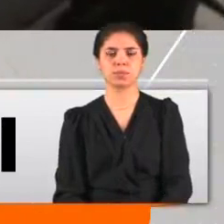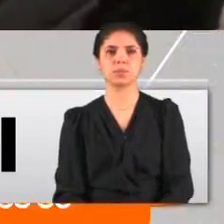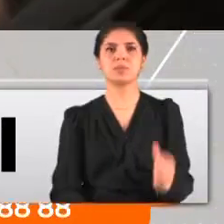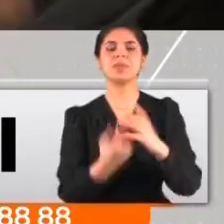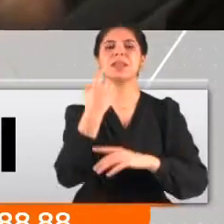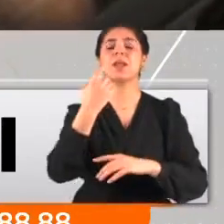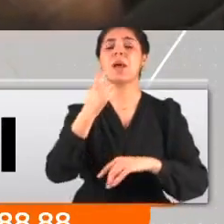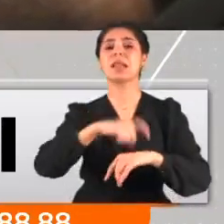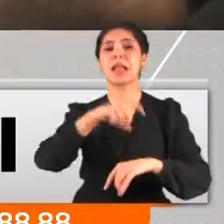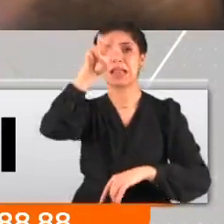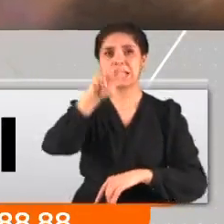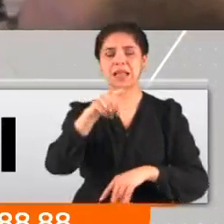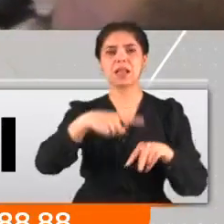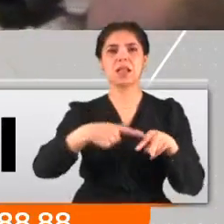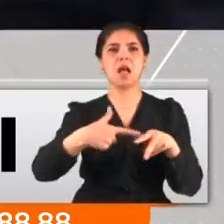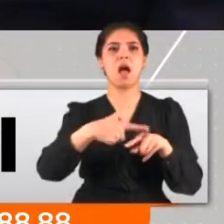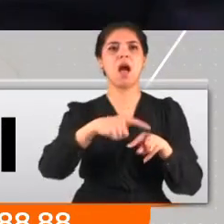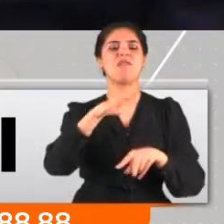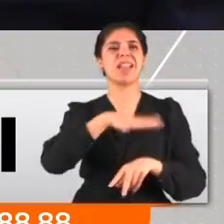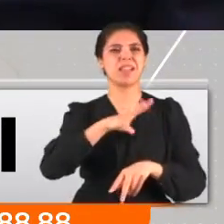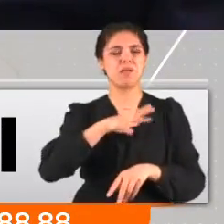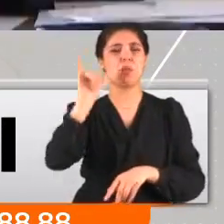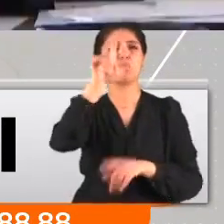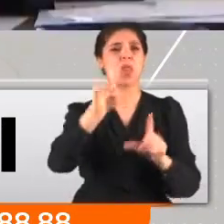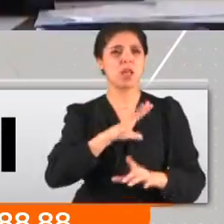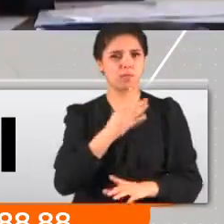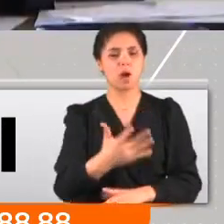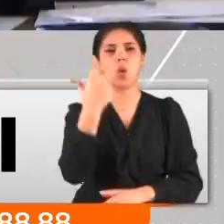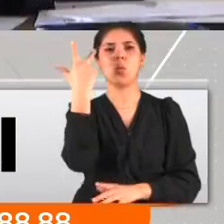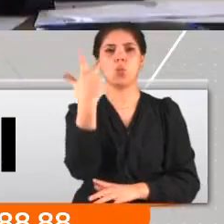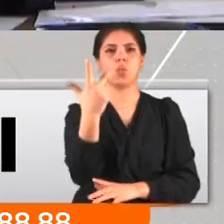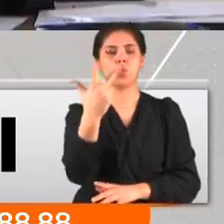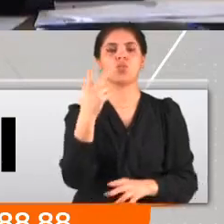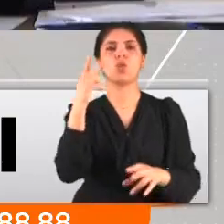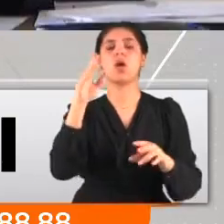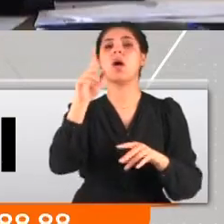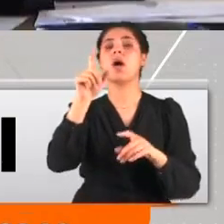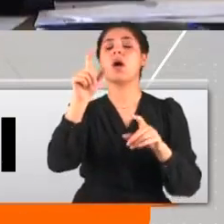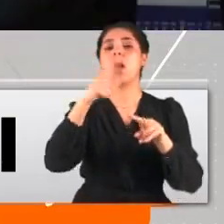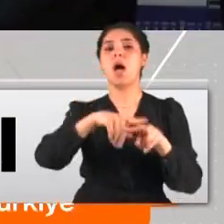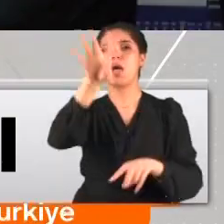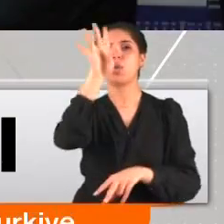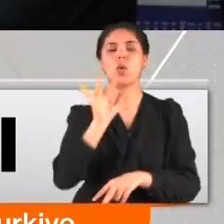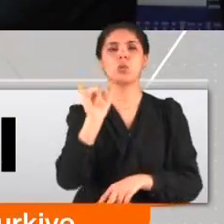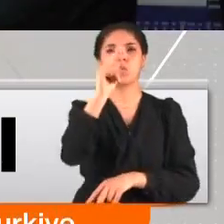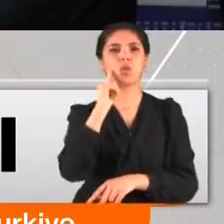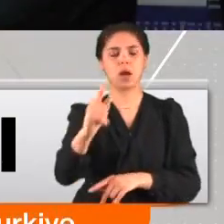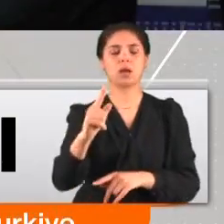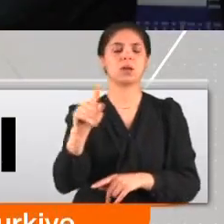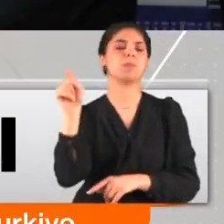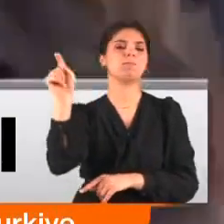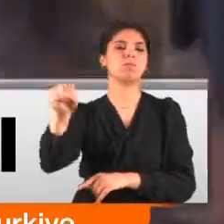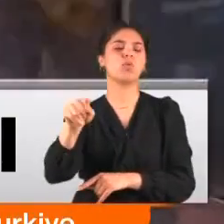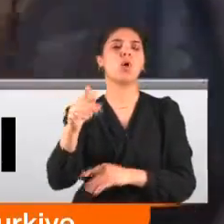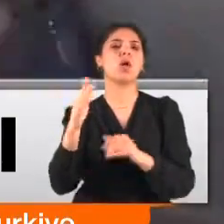Saat 8'de AFAD'dan talep gelmişti. Uçak ihtiyacımız var. 3 A400M uçağı Kayseri'den Ankara, İzmir ve